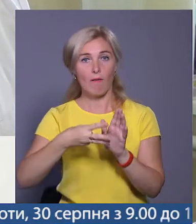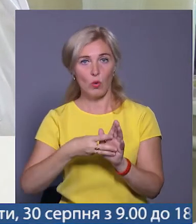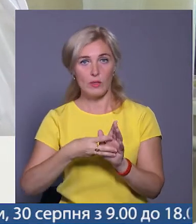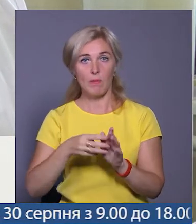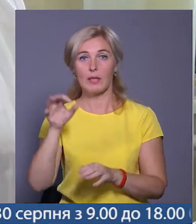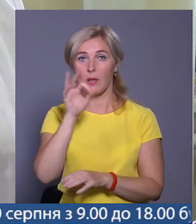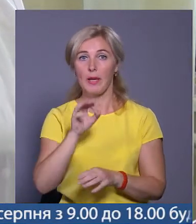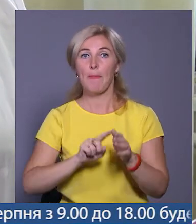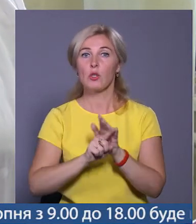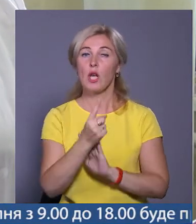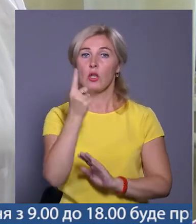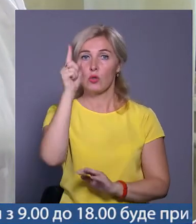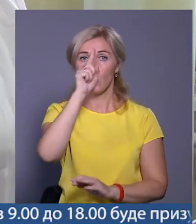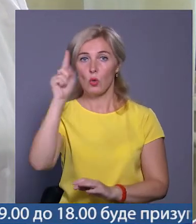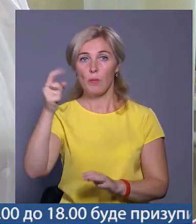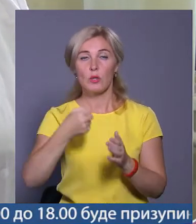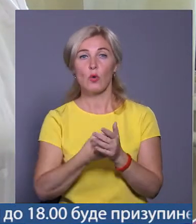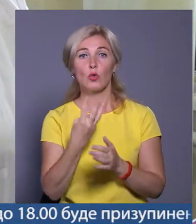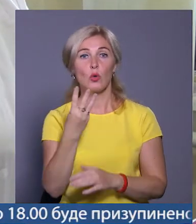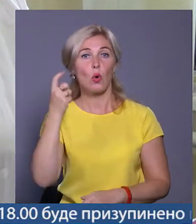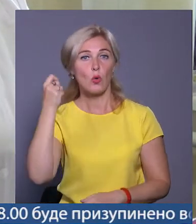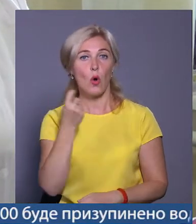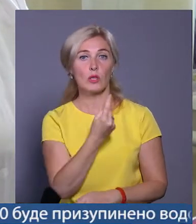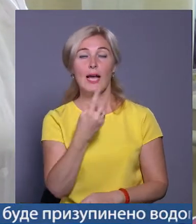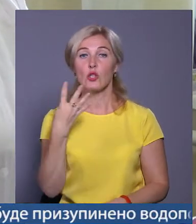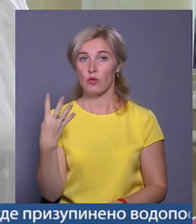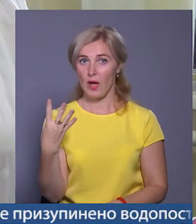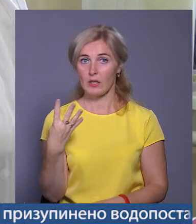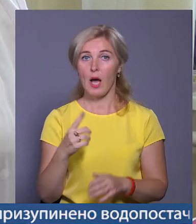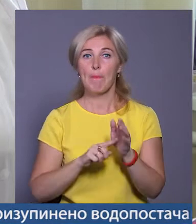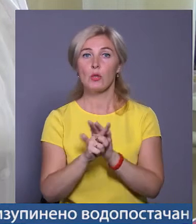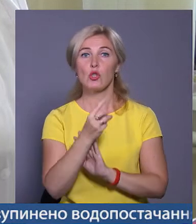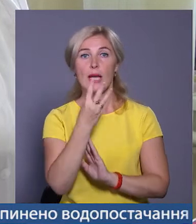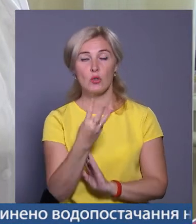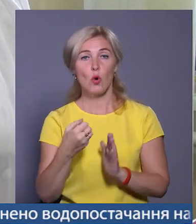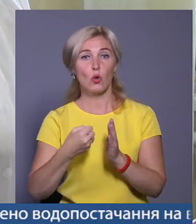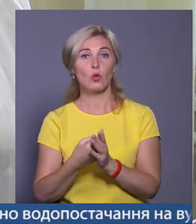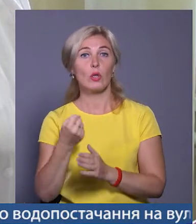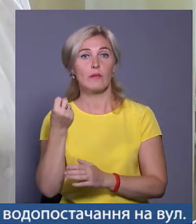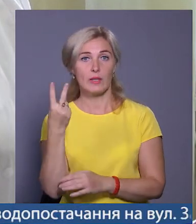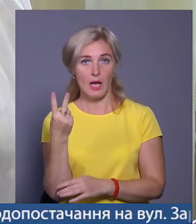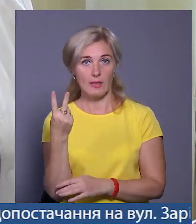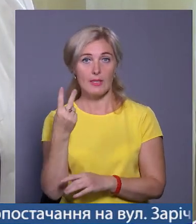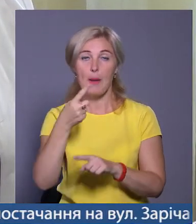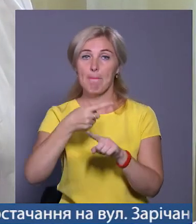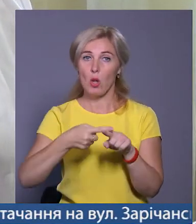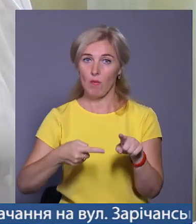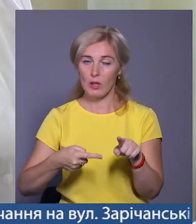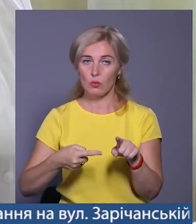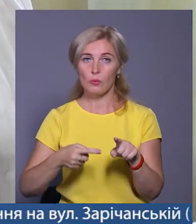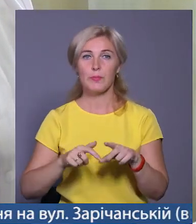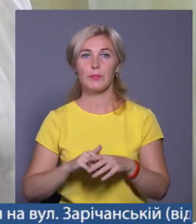з 1 місяця до 3 років 1/4, з 3 до 6 половинку, з 3